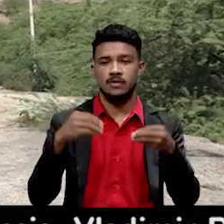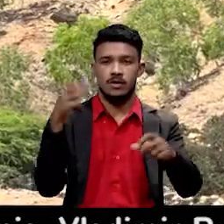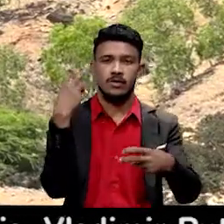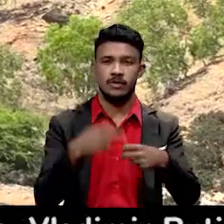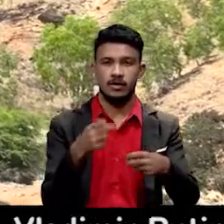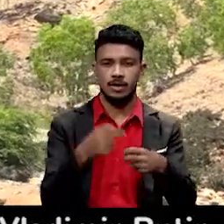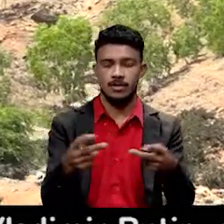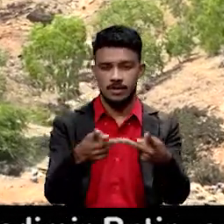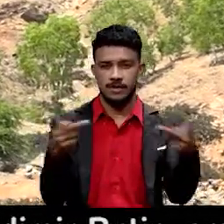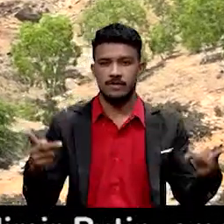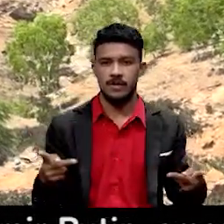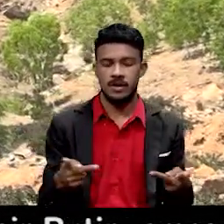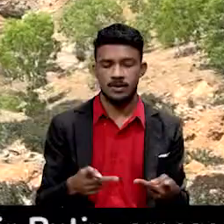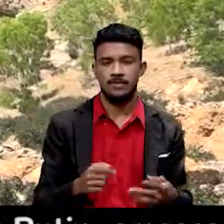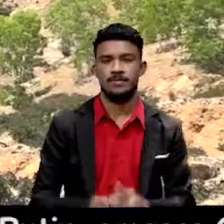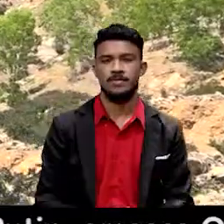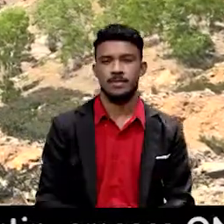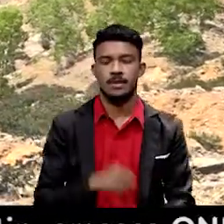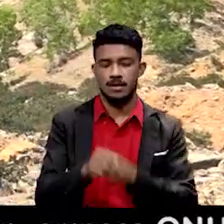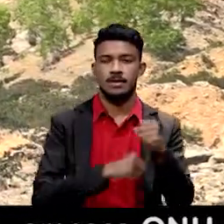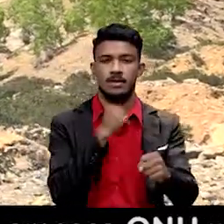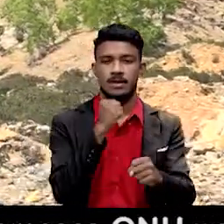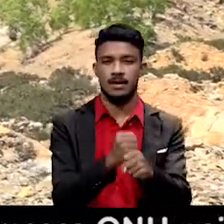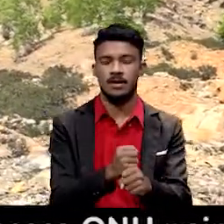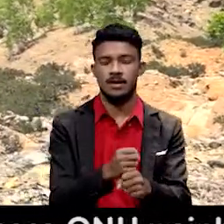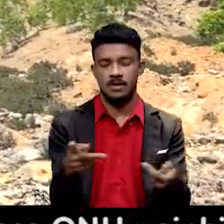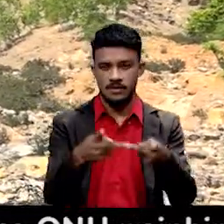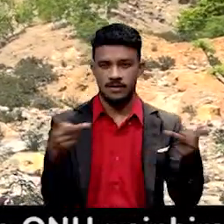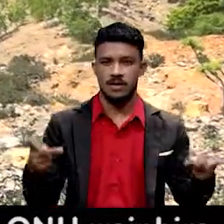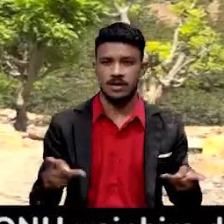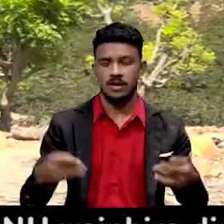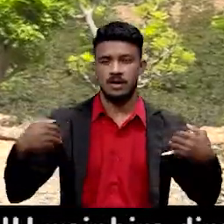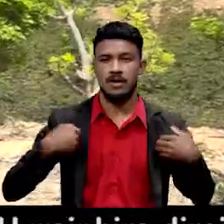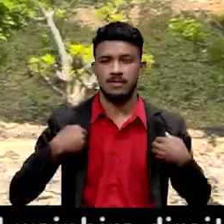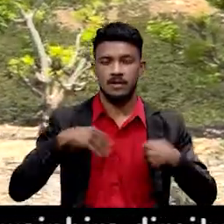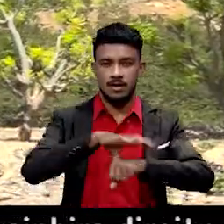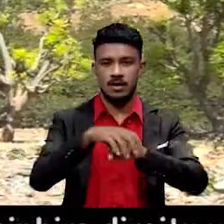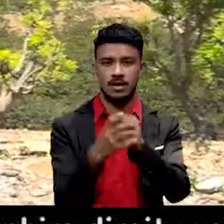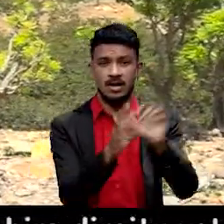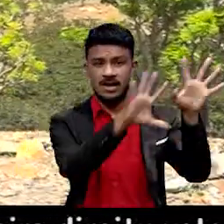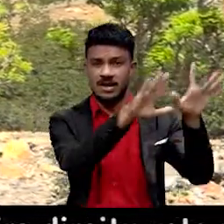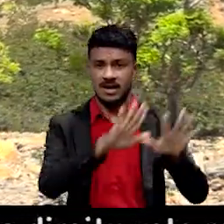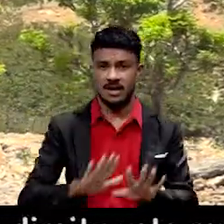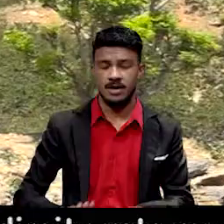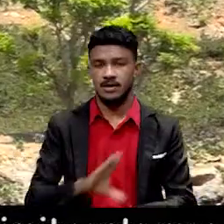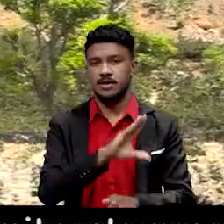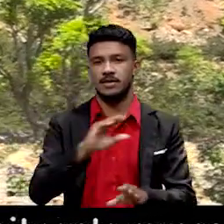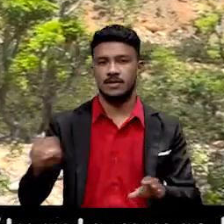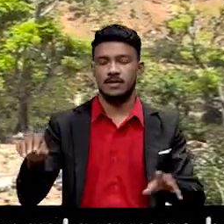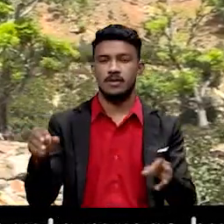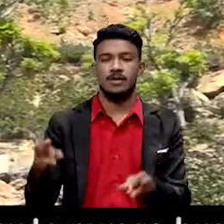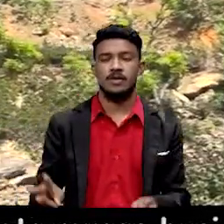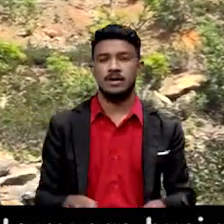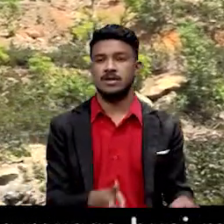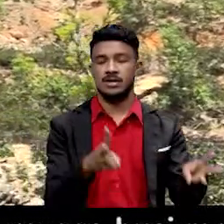meio ambiente e a área, né? Cada tinang, e a área, né? Moço rai halai, no e a parte balung, estrada tá se